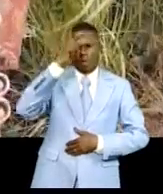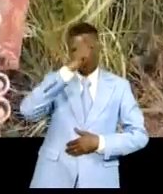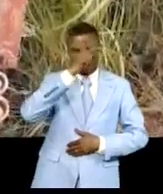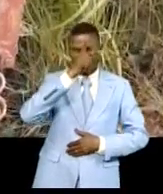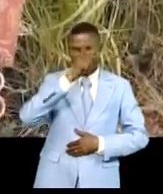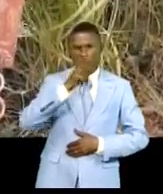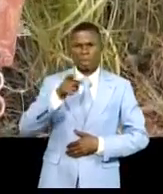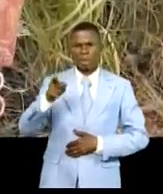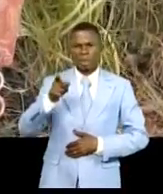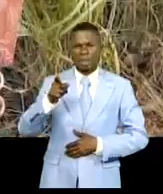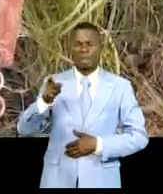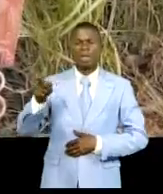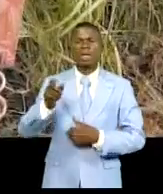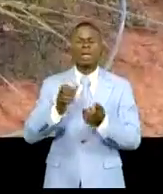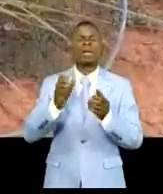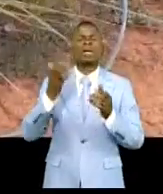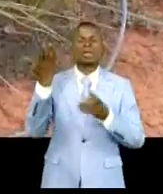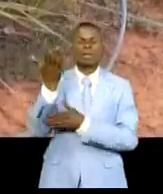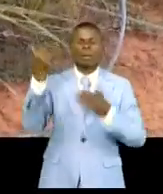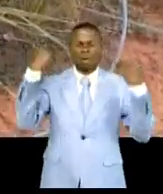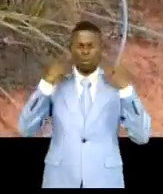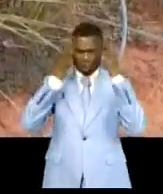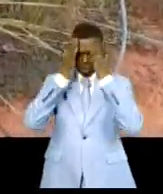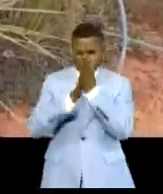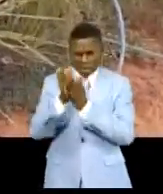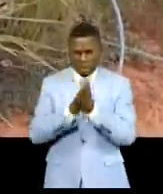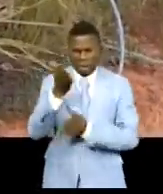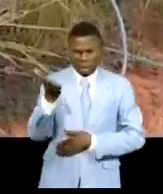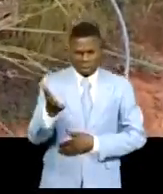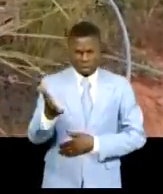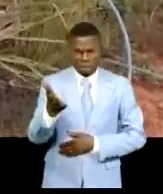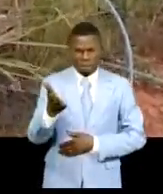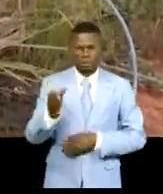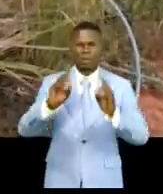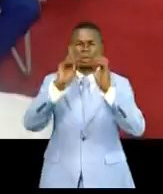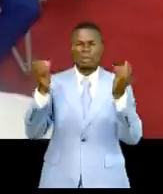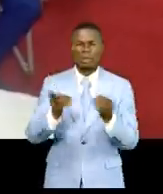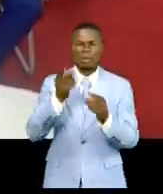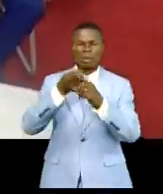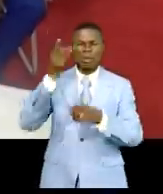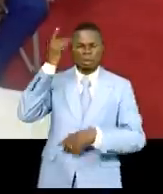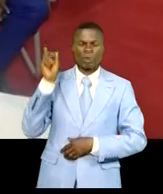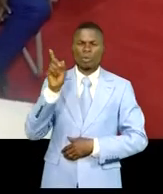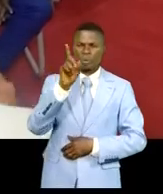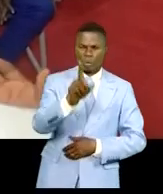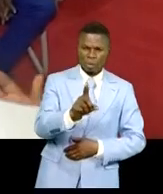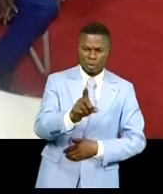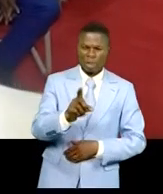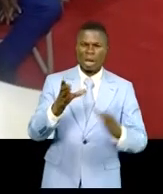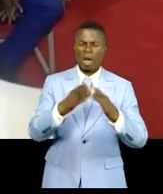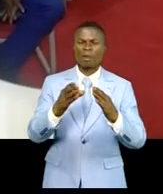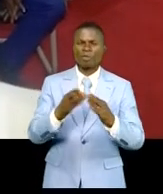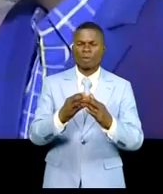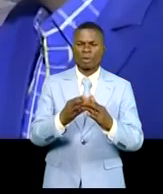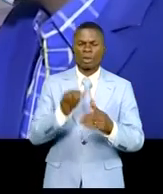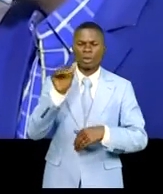font désormais l'objet d'une attention particulière des autorités locales. La délégation venue de Kinshasa, qui s'est fait accompagner